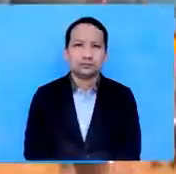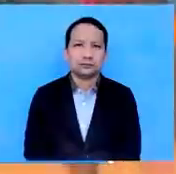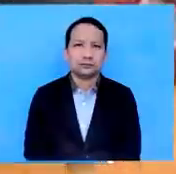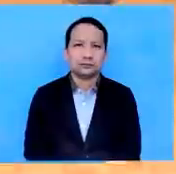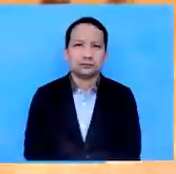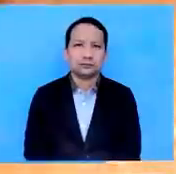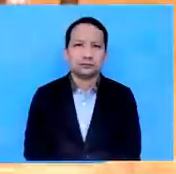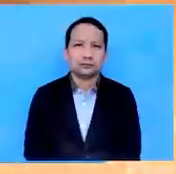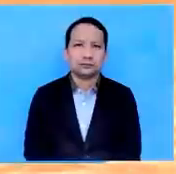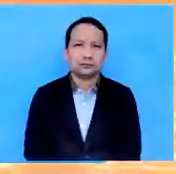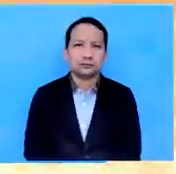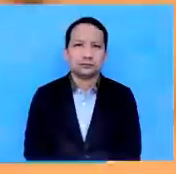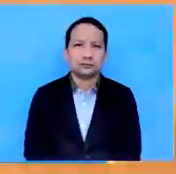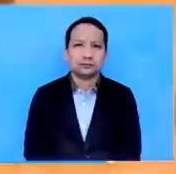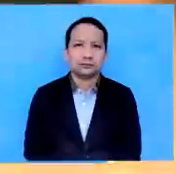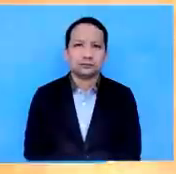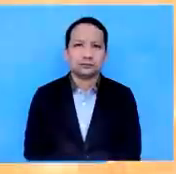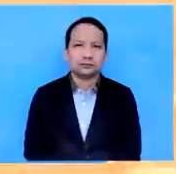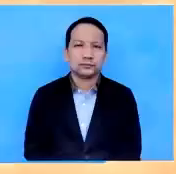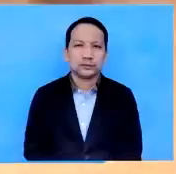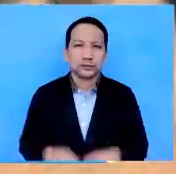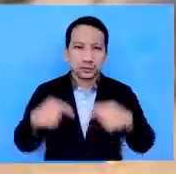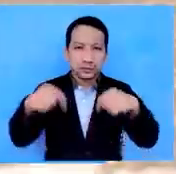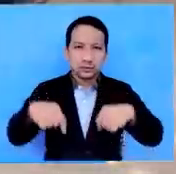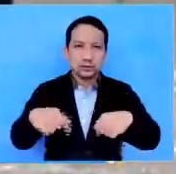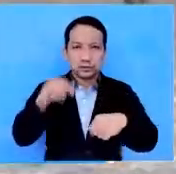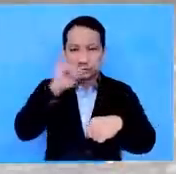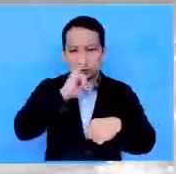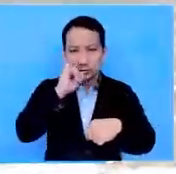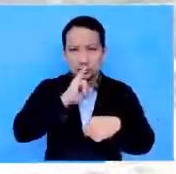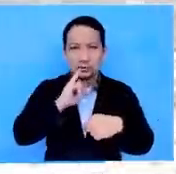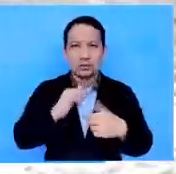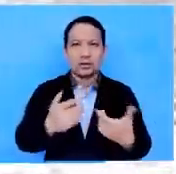kalabaw Pero dito sa B ng San Joaquin sa